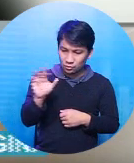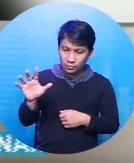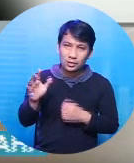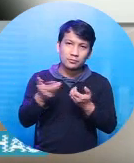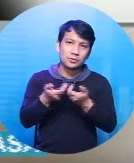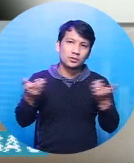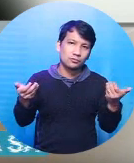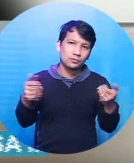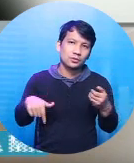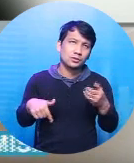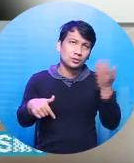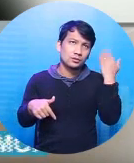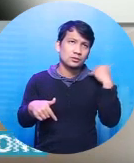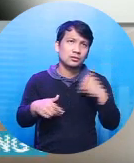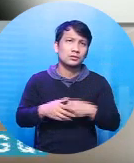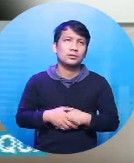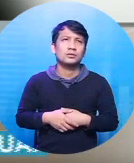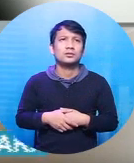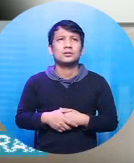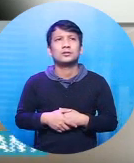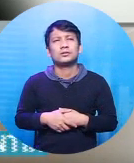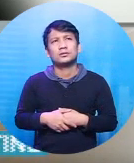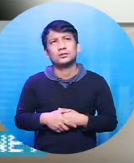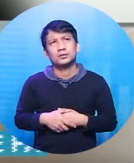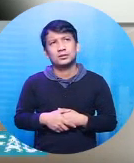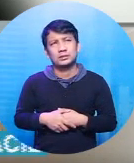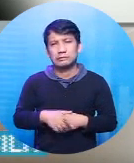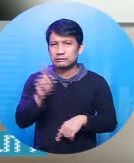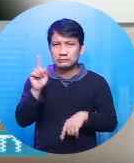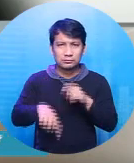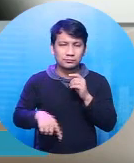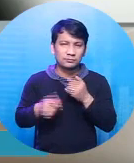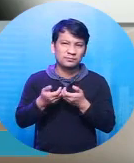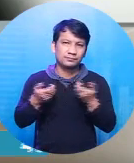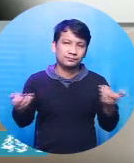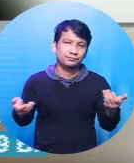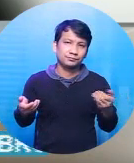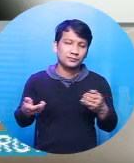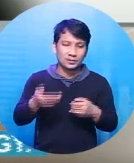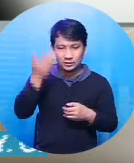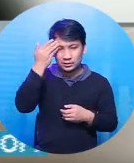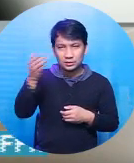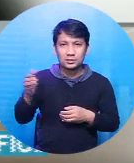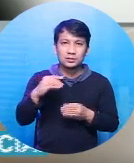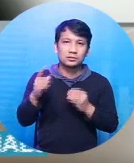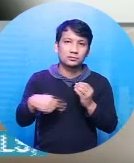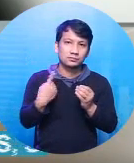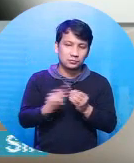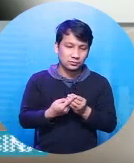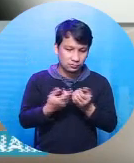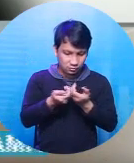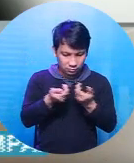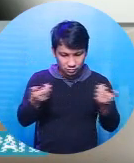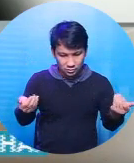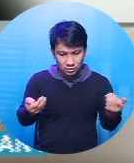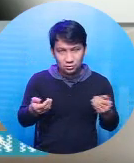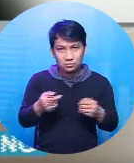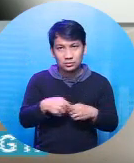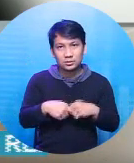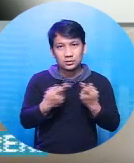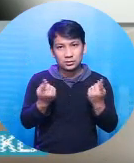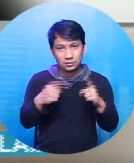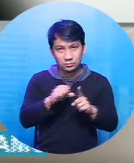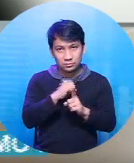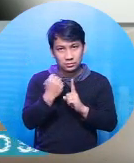na po talaga sila. Ah, okay. So wala pa silang kamuang-muang nung sila'y magkahiwalay, gawa ng isang